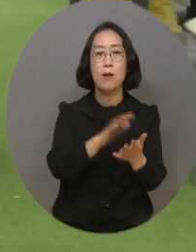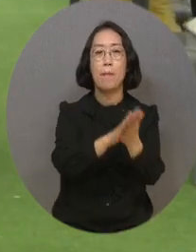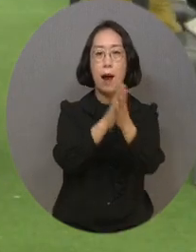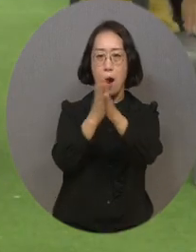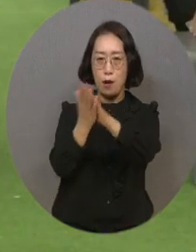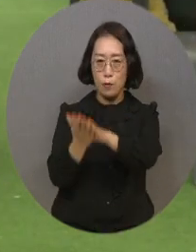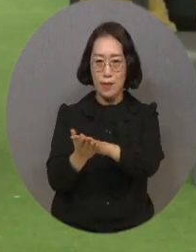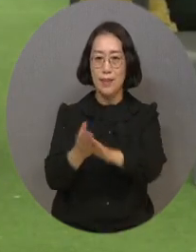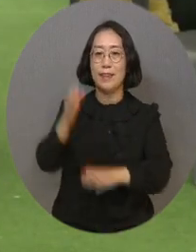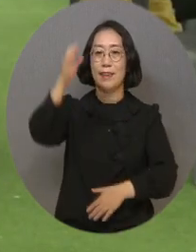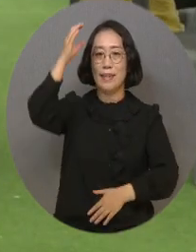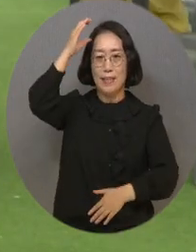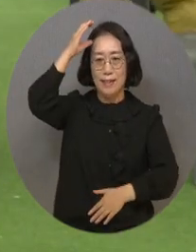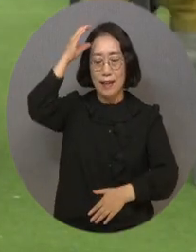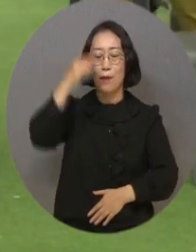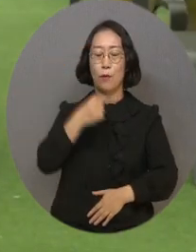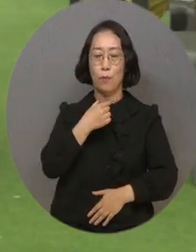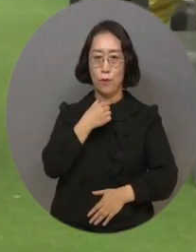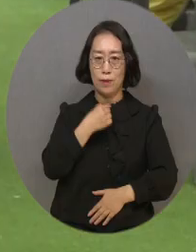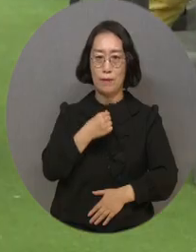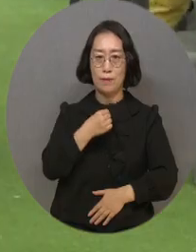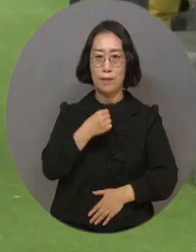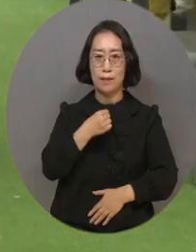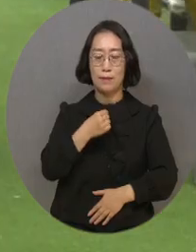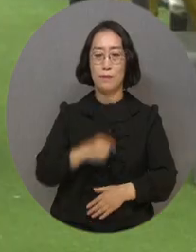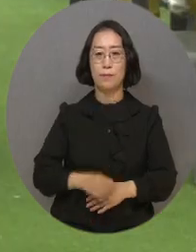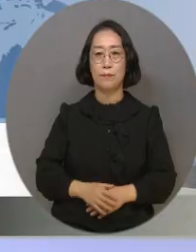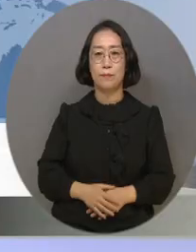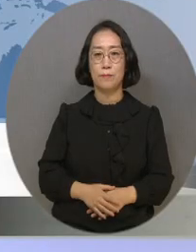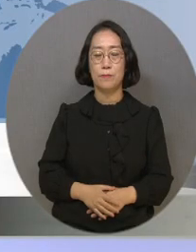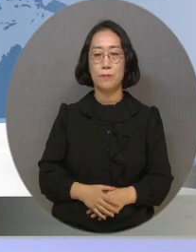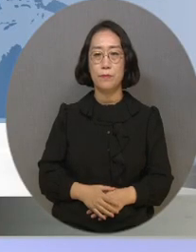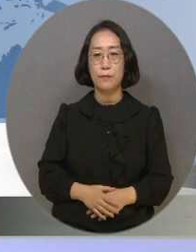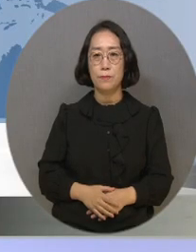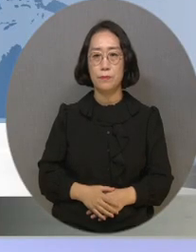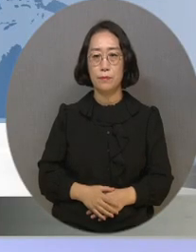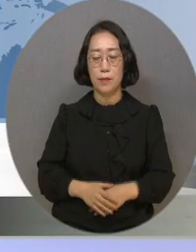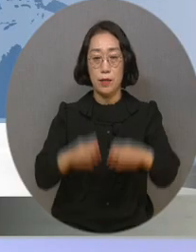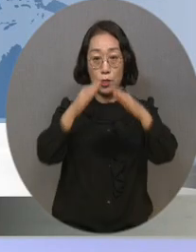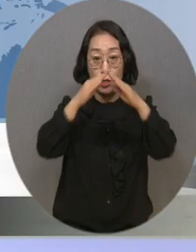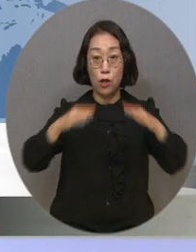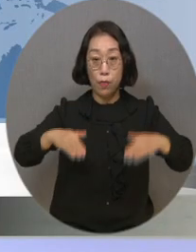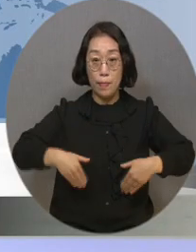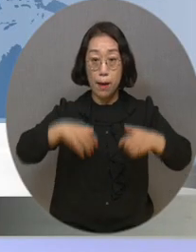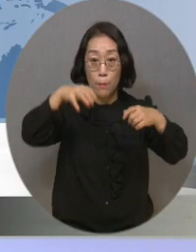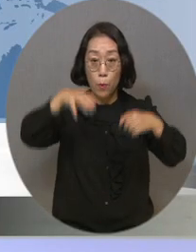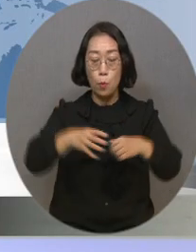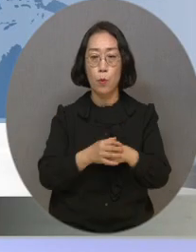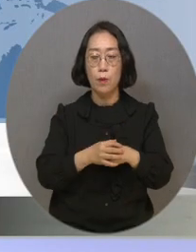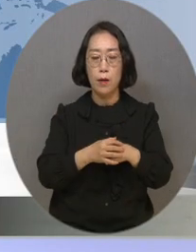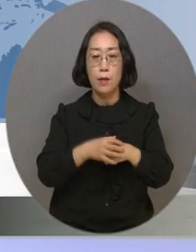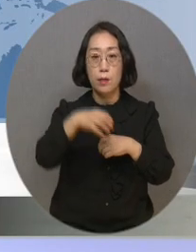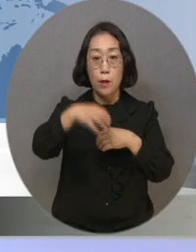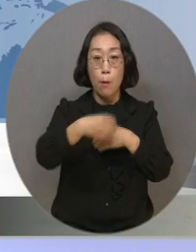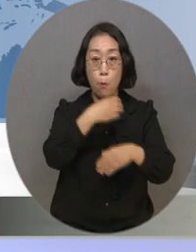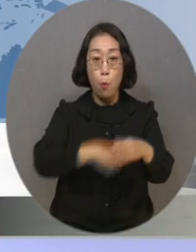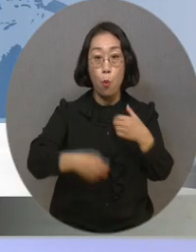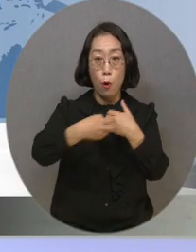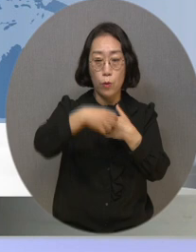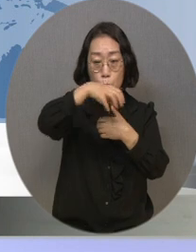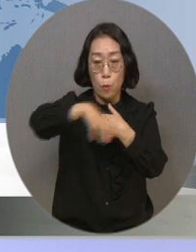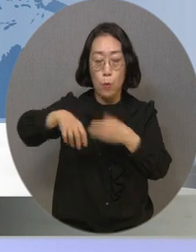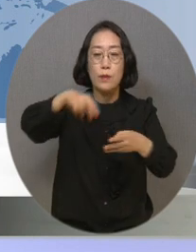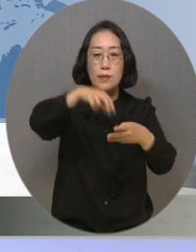있길 기대해봅니다. 복지TV 경기방송 정우선입니다. 전남 지역장애인 보건의료센터가 문을